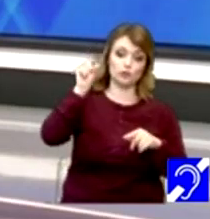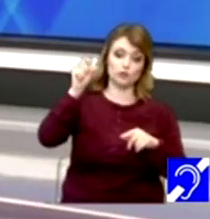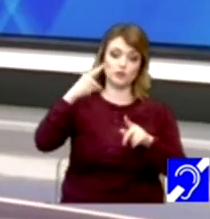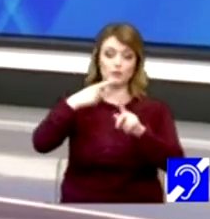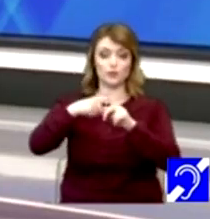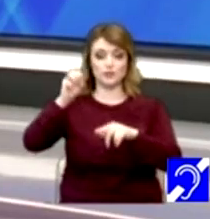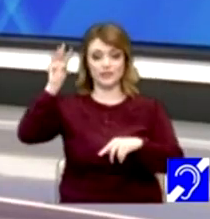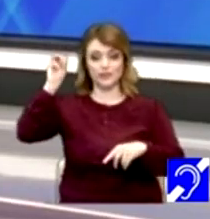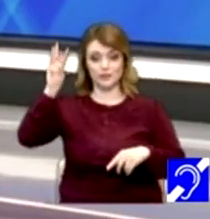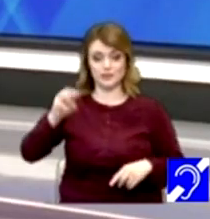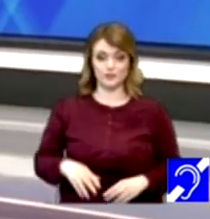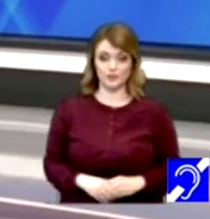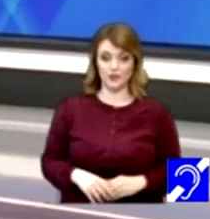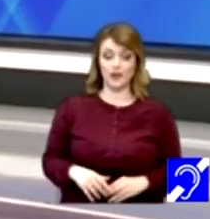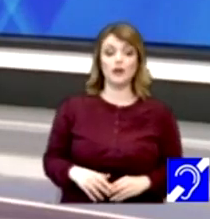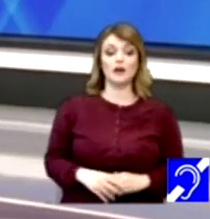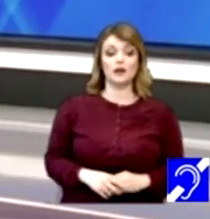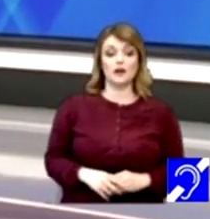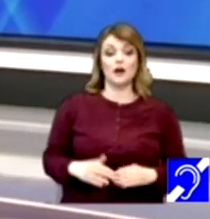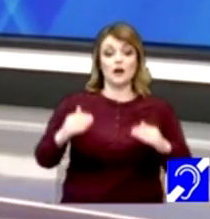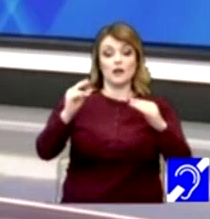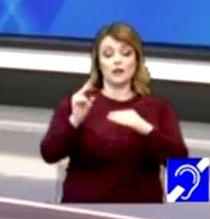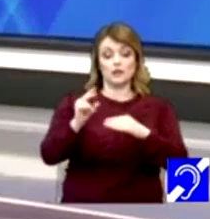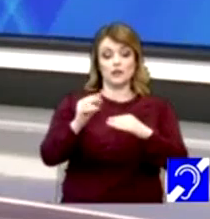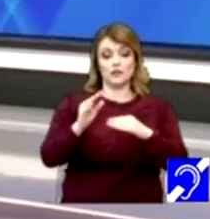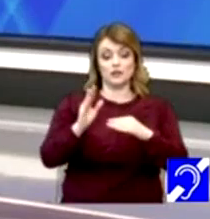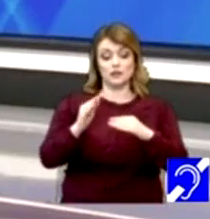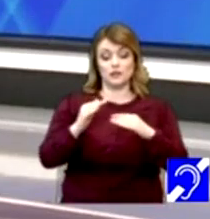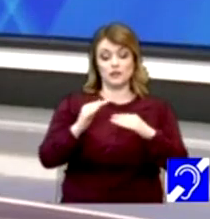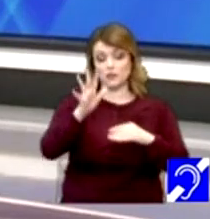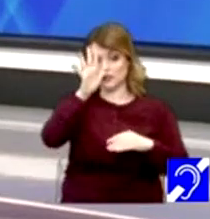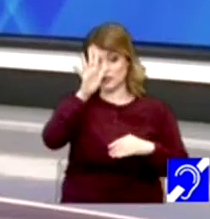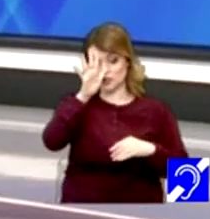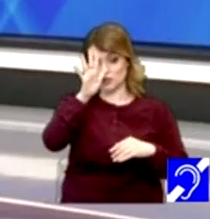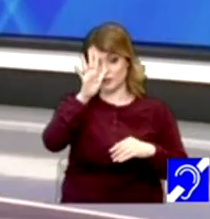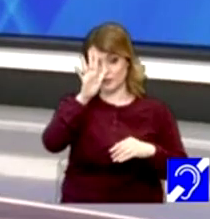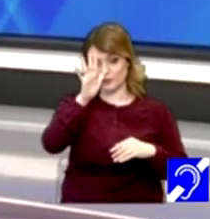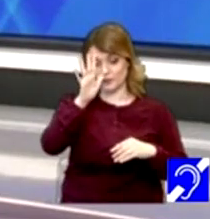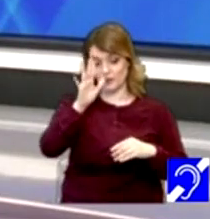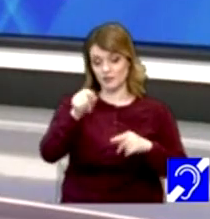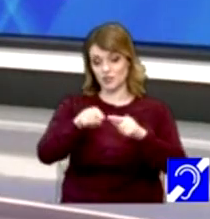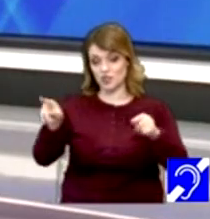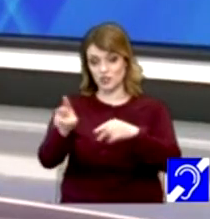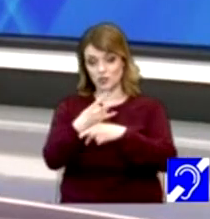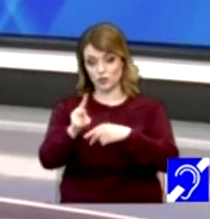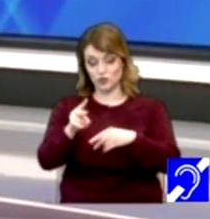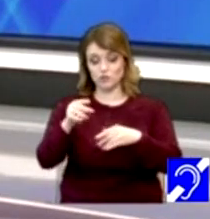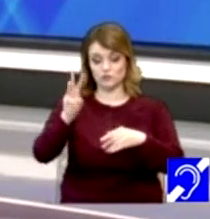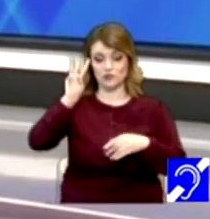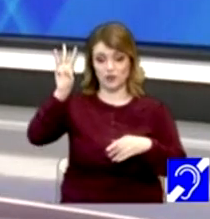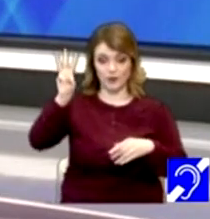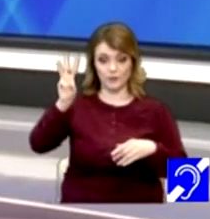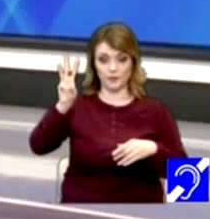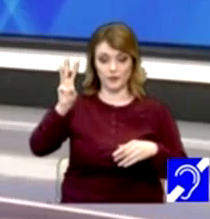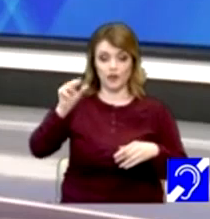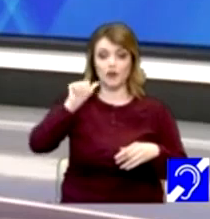și plus 13 grade Celsius, iar minimele vor coborî până la minus 2 grade Celsius. La Chișinău se prognozează plus 3 grade la noapte